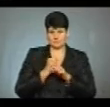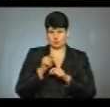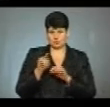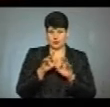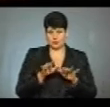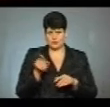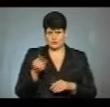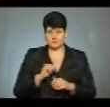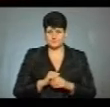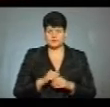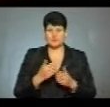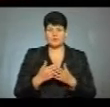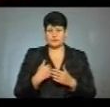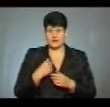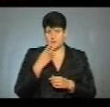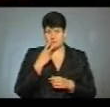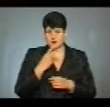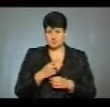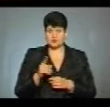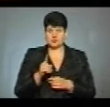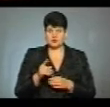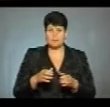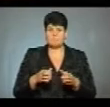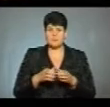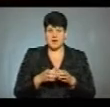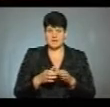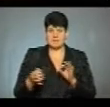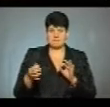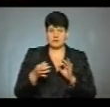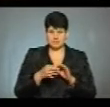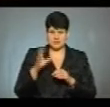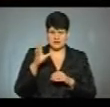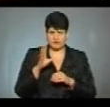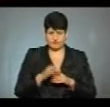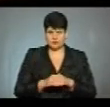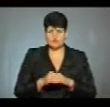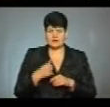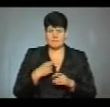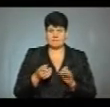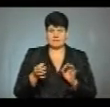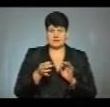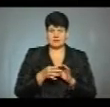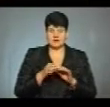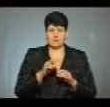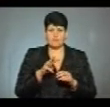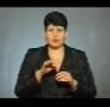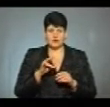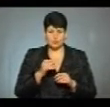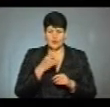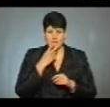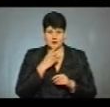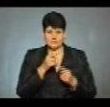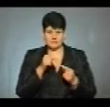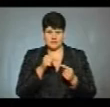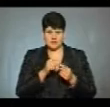комп'ютері. Тобто, як тільки я бачу, що бригада підключила повністю монітор пацієнта, я підключаю монітор. Я бачу, що вони